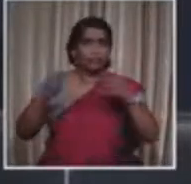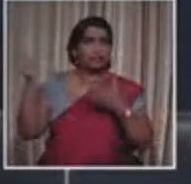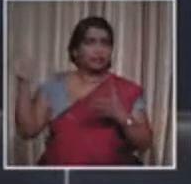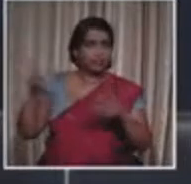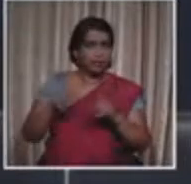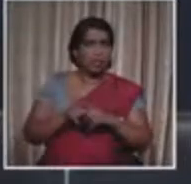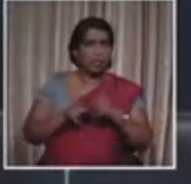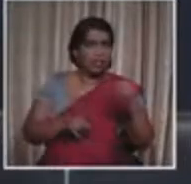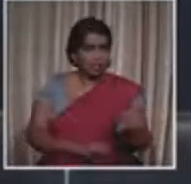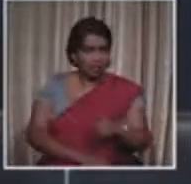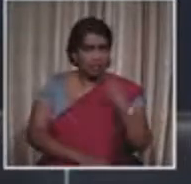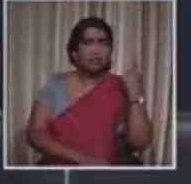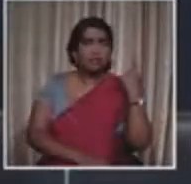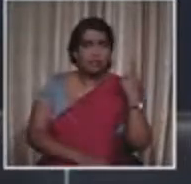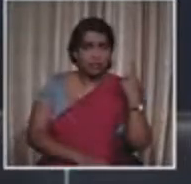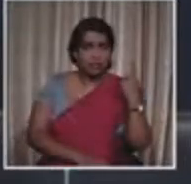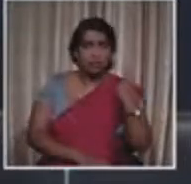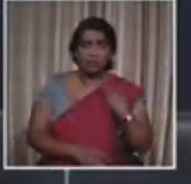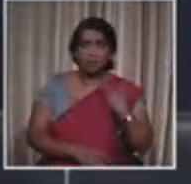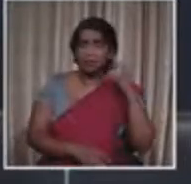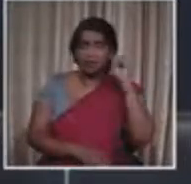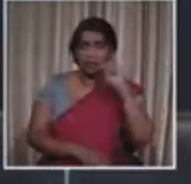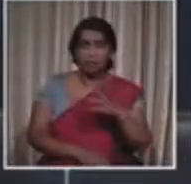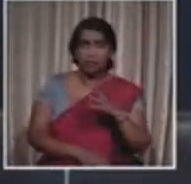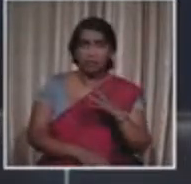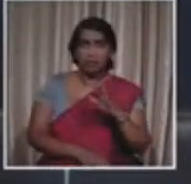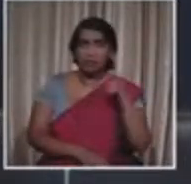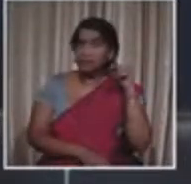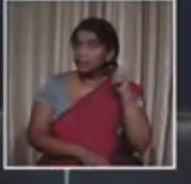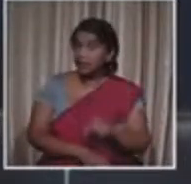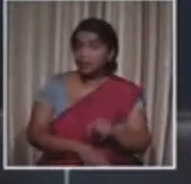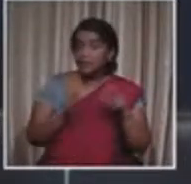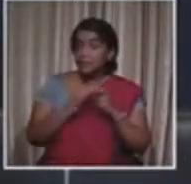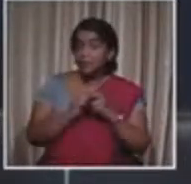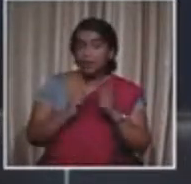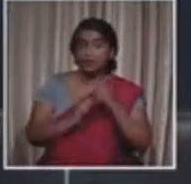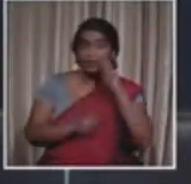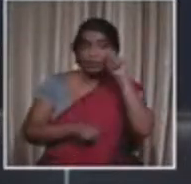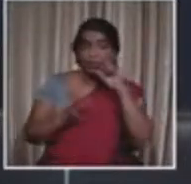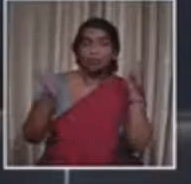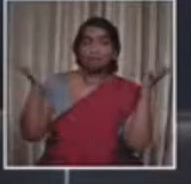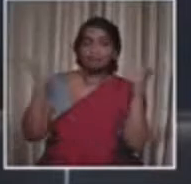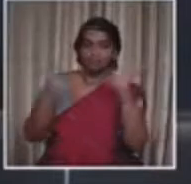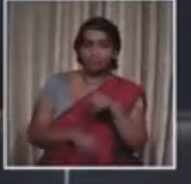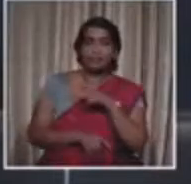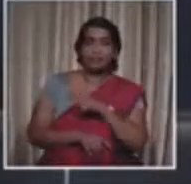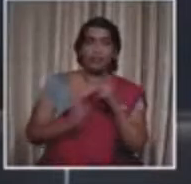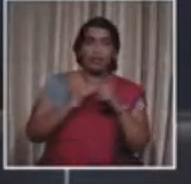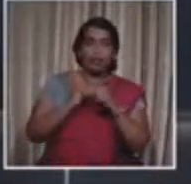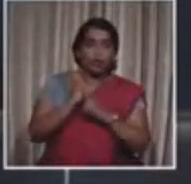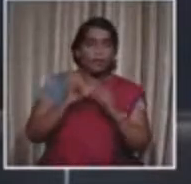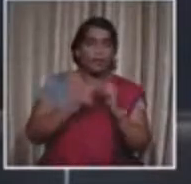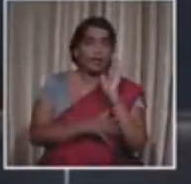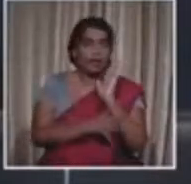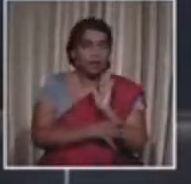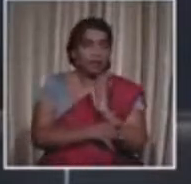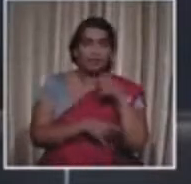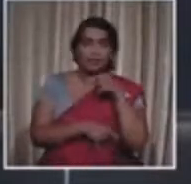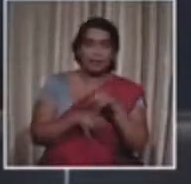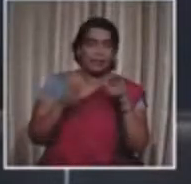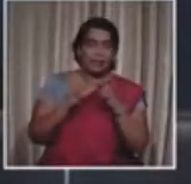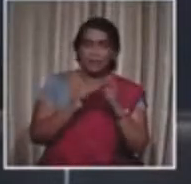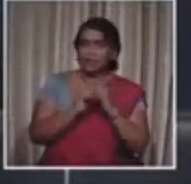ඉන් දවසක් මේව කරේ නැත්තම් මෛතුමා මෙතන වෙලා තියෙන ජනතාව එකතු වෙන එකක්. මේක UMP ශ්‍රී ලංකා මොකක්වත්